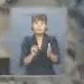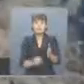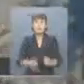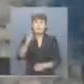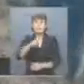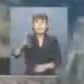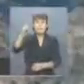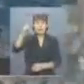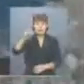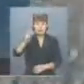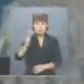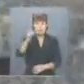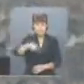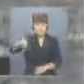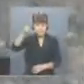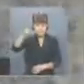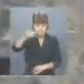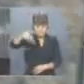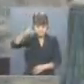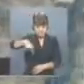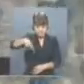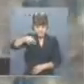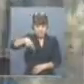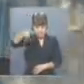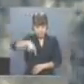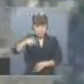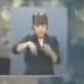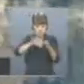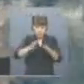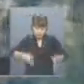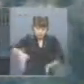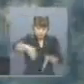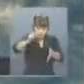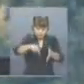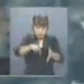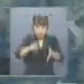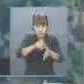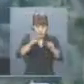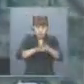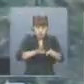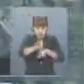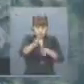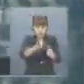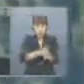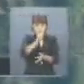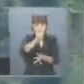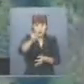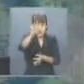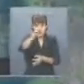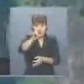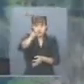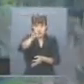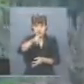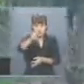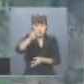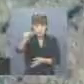รัฐแคลิฟอร์เนียของสหรัฐสุดเป็นทางยาวและเกิดเป็นหลุมกว้างรวมระยะทาง274 เมตรอย่างไรก็ดีไม่มีรายงานผู้